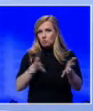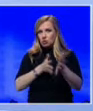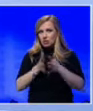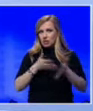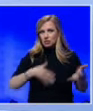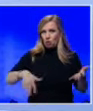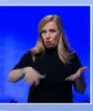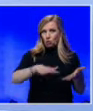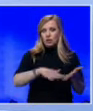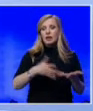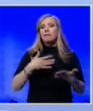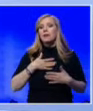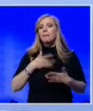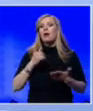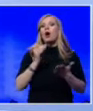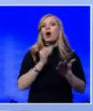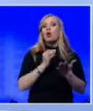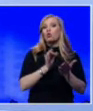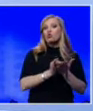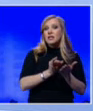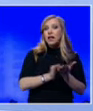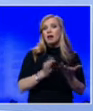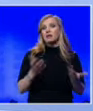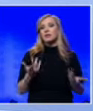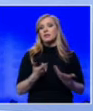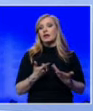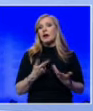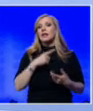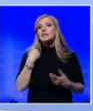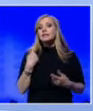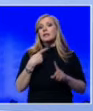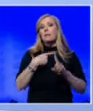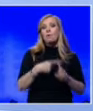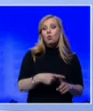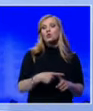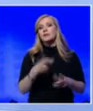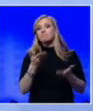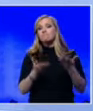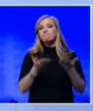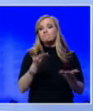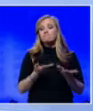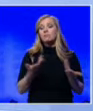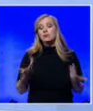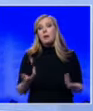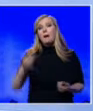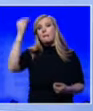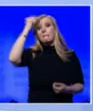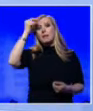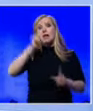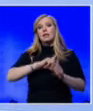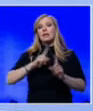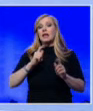оценка на рисковете, на ползите от една такава промяна. И категорично България не трябва да